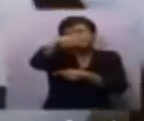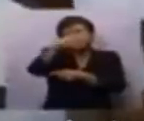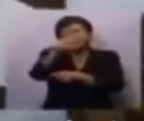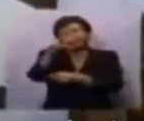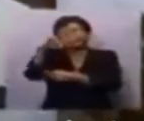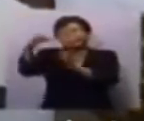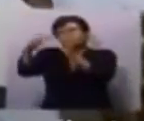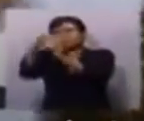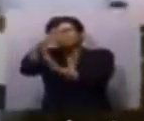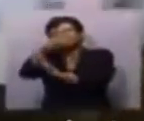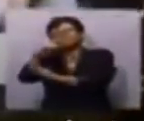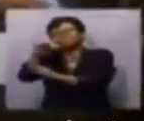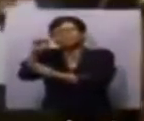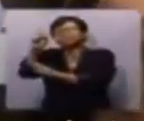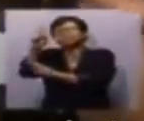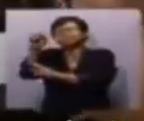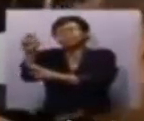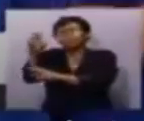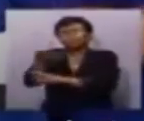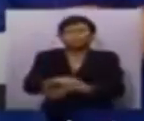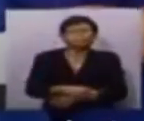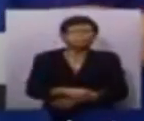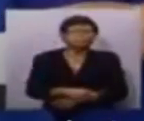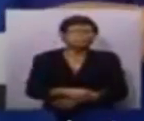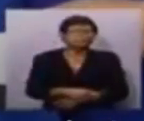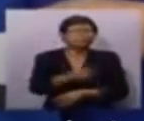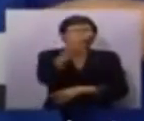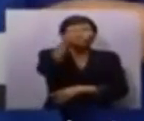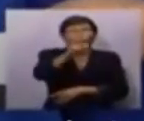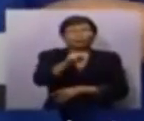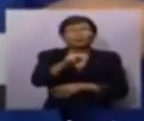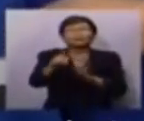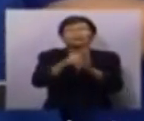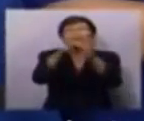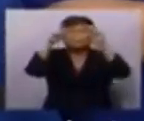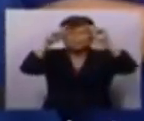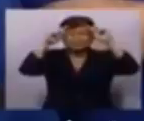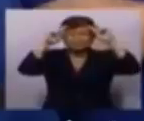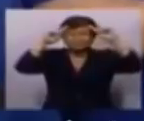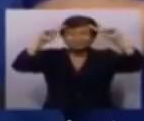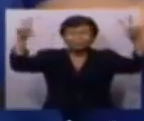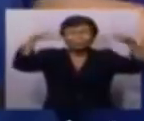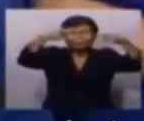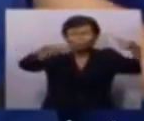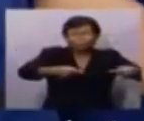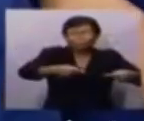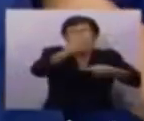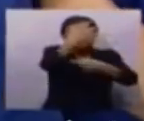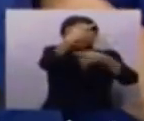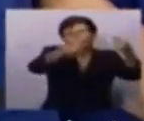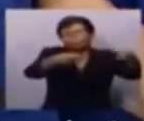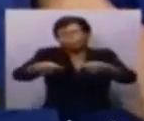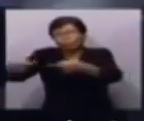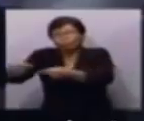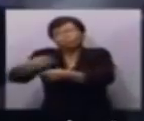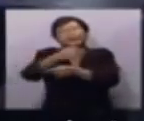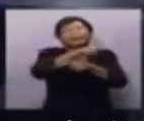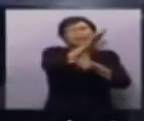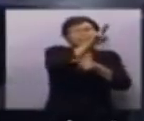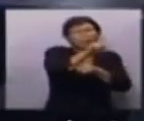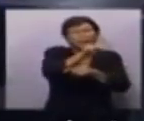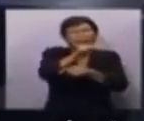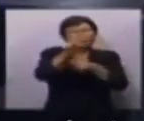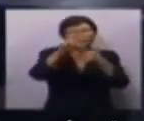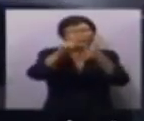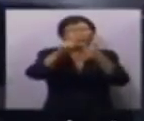PKR, PAS dan STAR. DUN Kedamaian pula menyaksikan pertandingan lima penjuru antara BN,